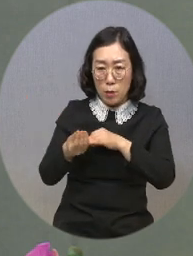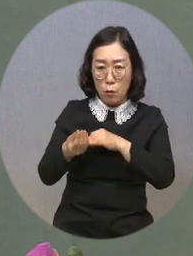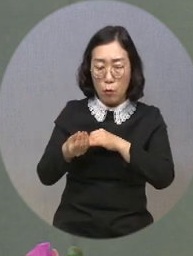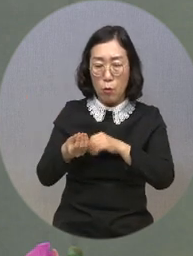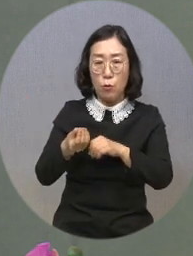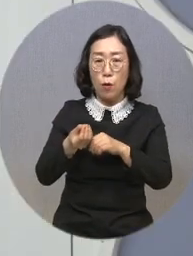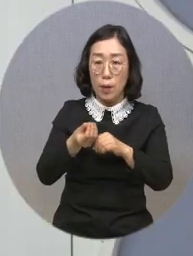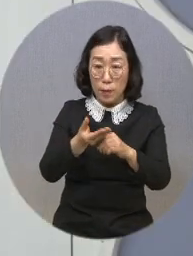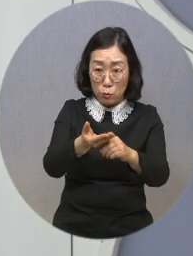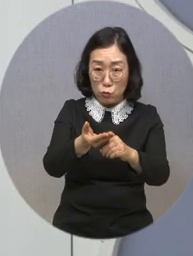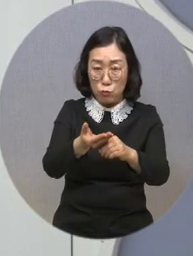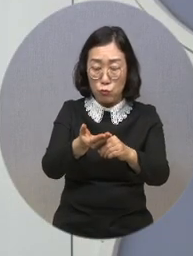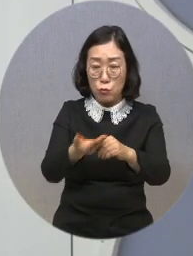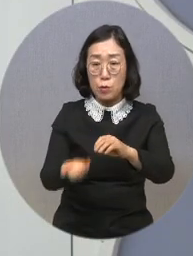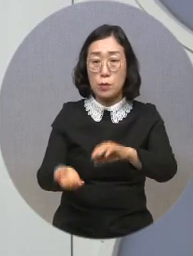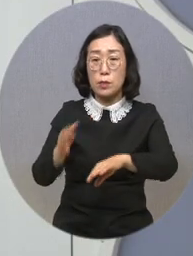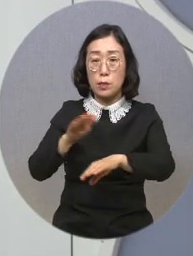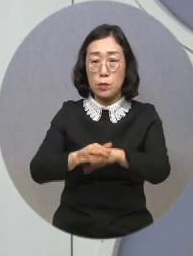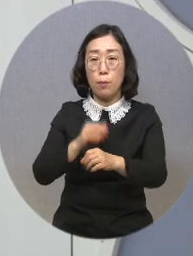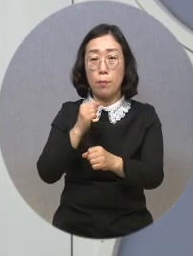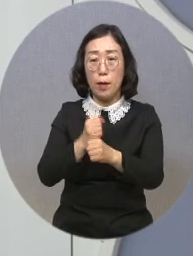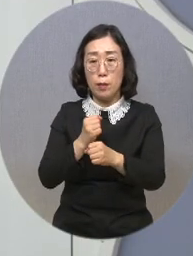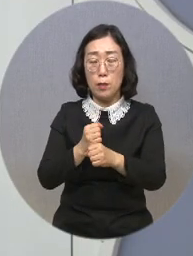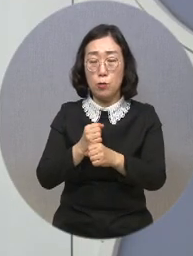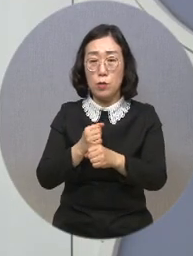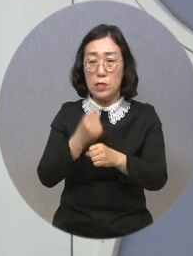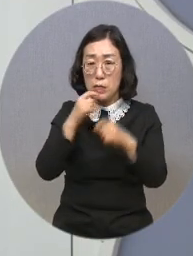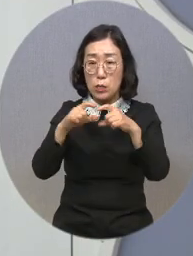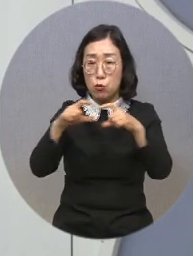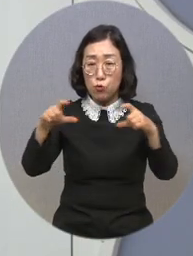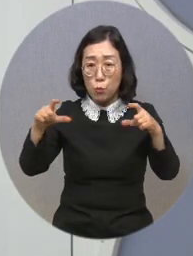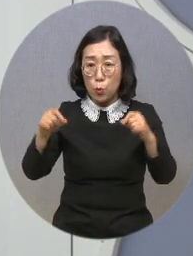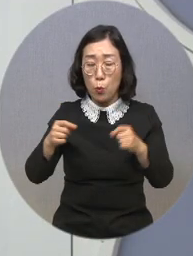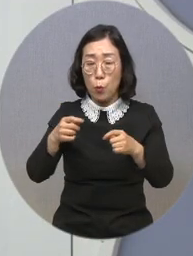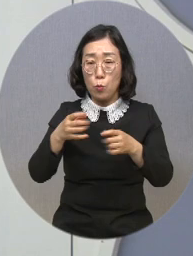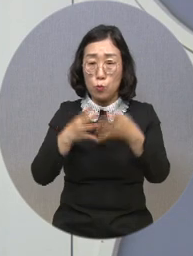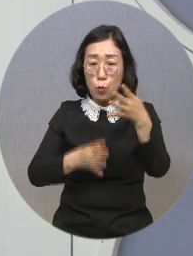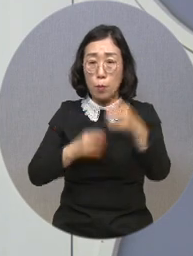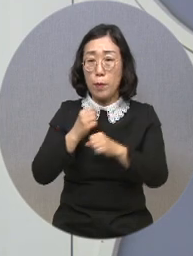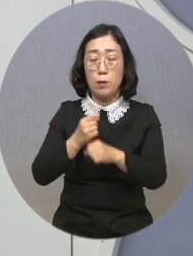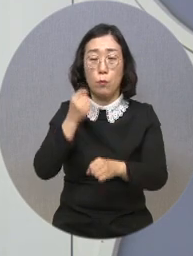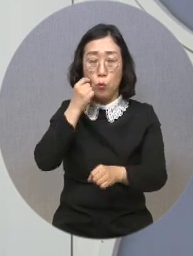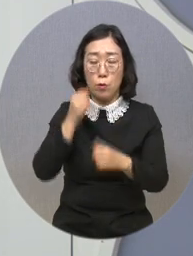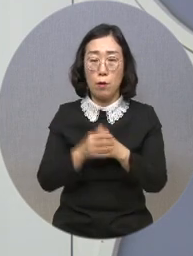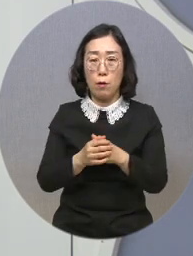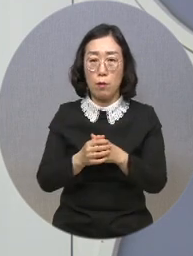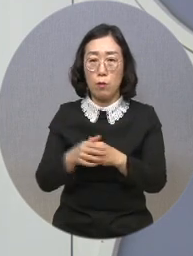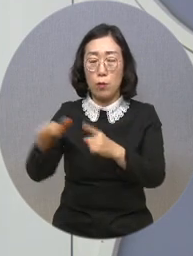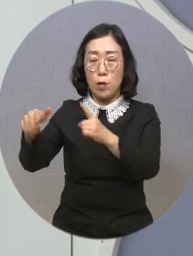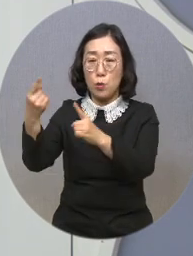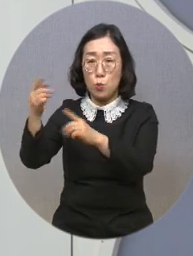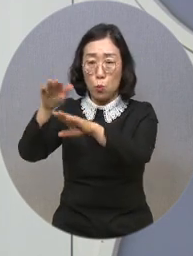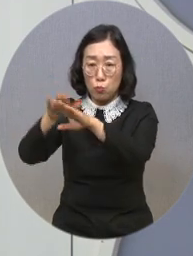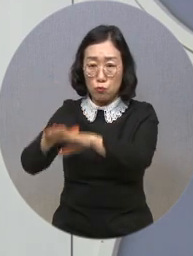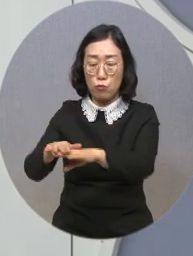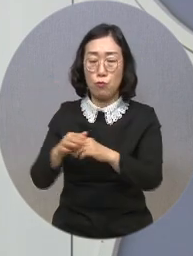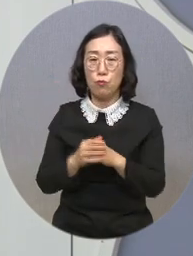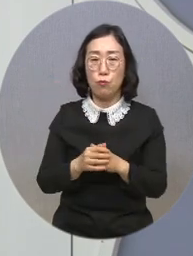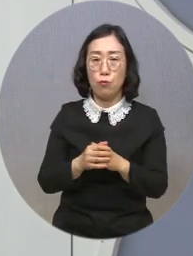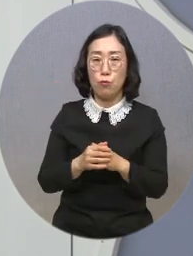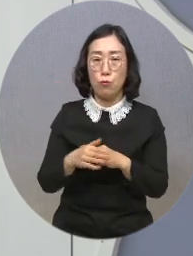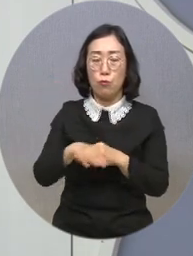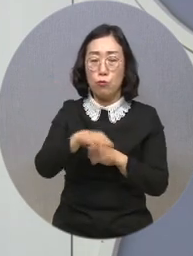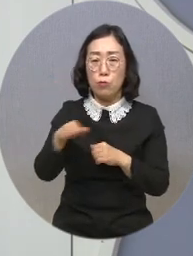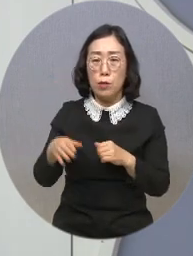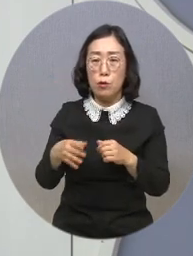주고 그랬어요? 그 수표를 빌려오기 위해서 돈을 한 1조 정도 예치해 놓고 발행을 하게 그래서 그쪽에서 우리